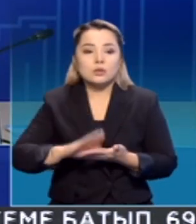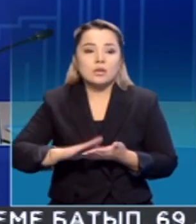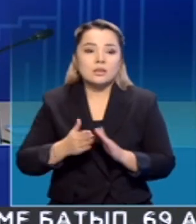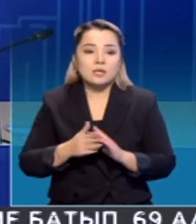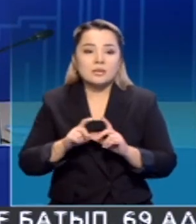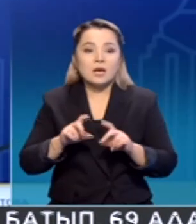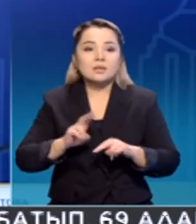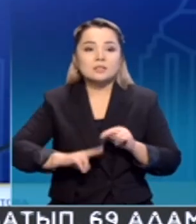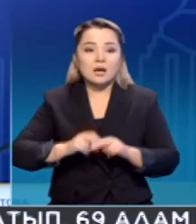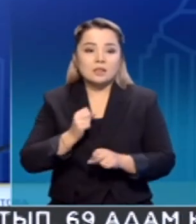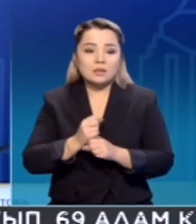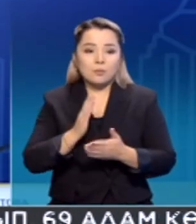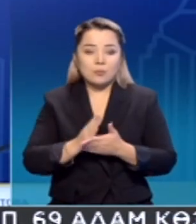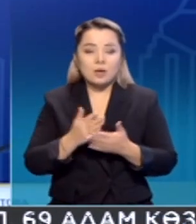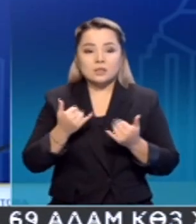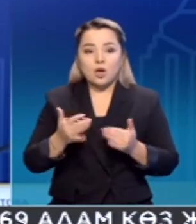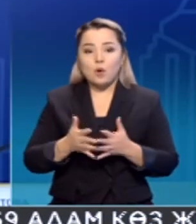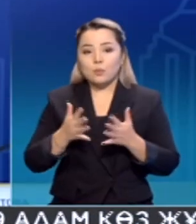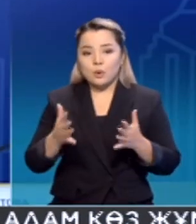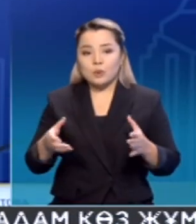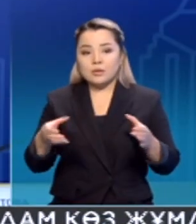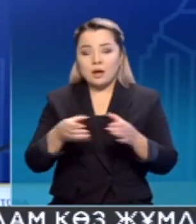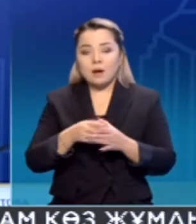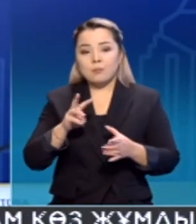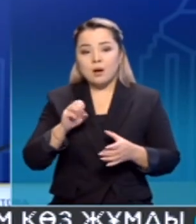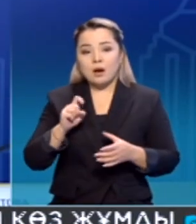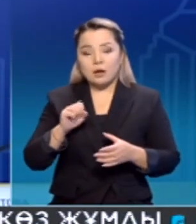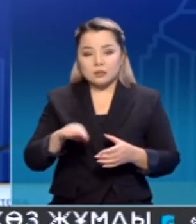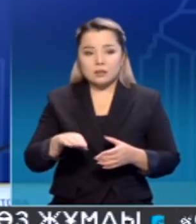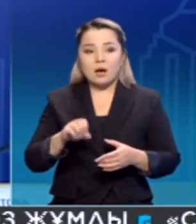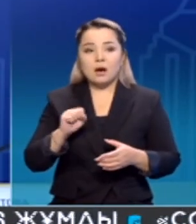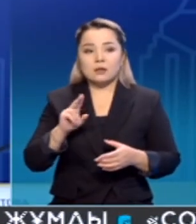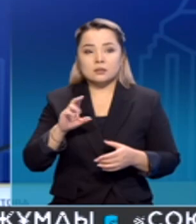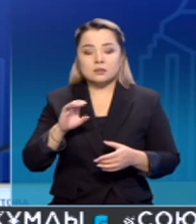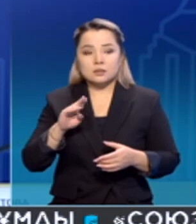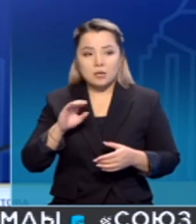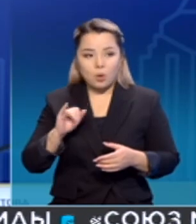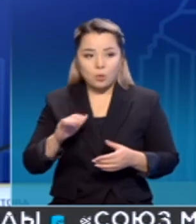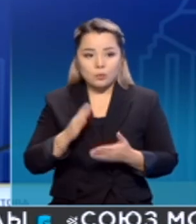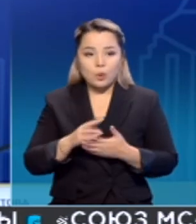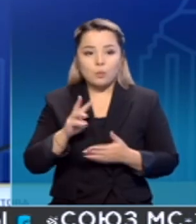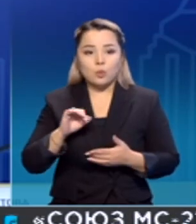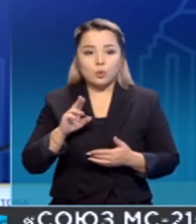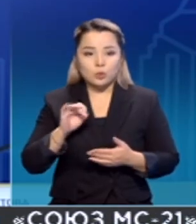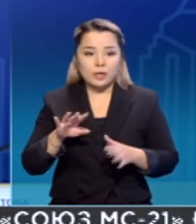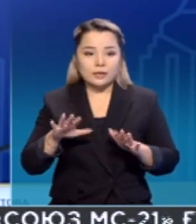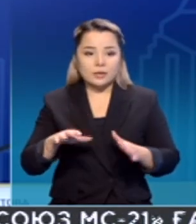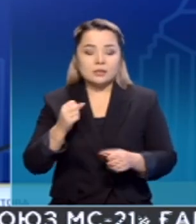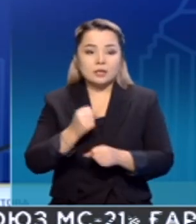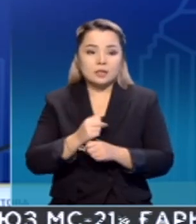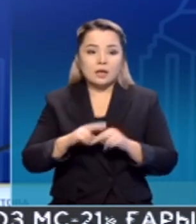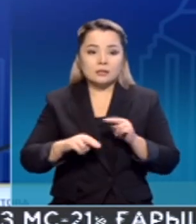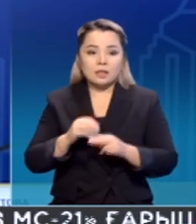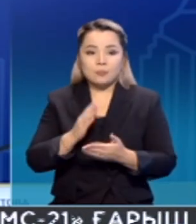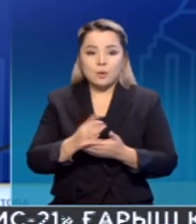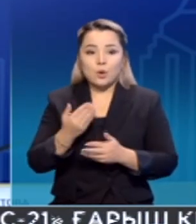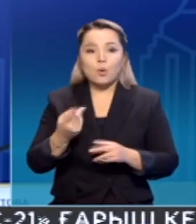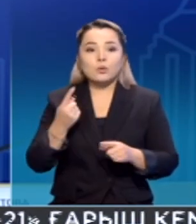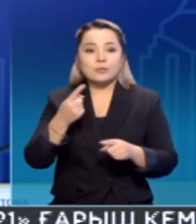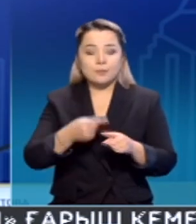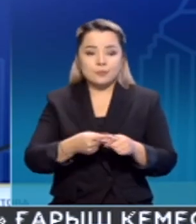нысан салып жатырмыз. Доссор кентінде, Махат кентінде, Аққыстау, сосын Мұқыр кентінде. Сонымен